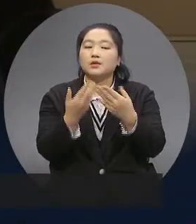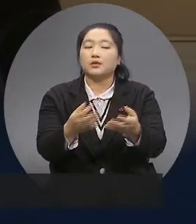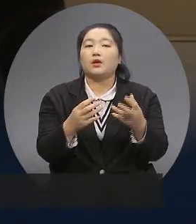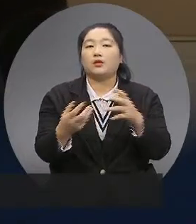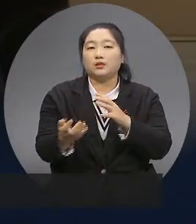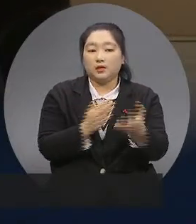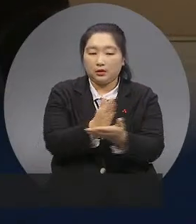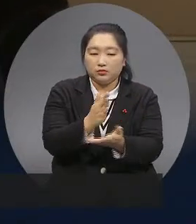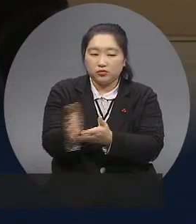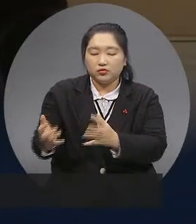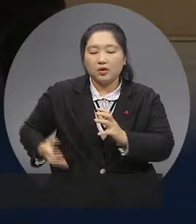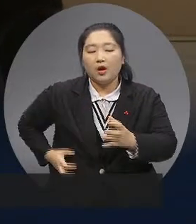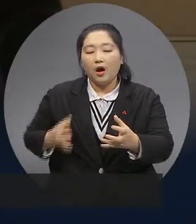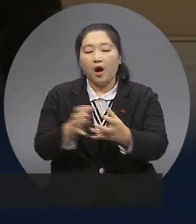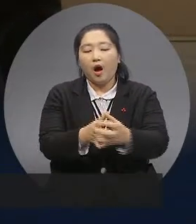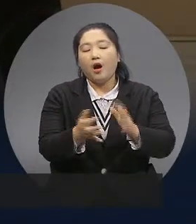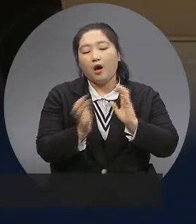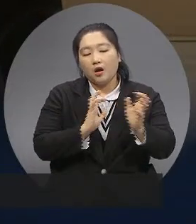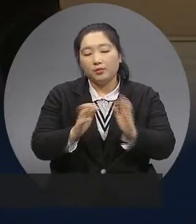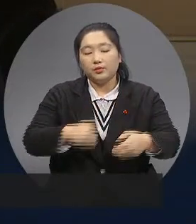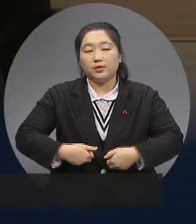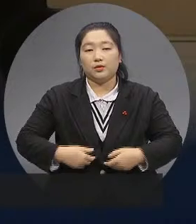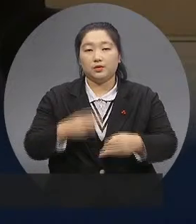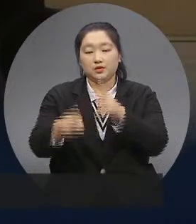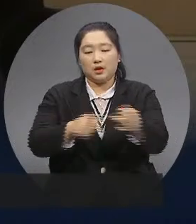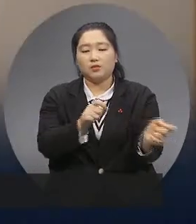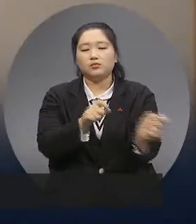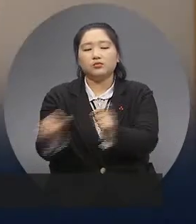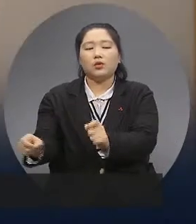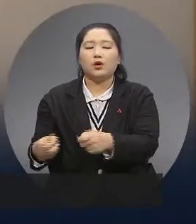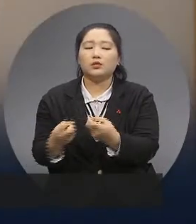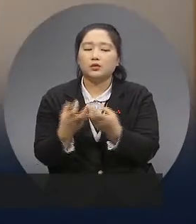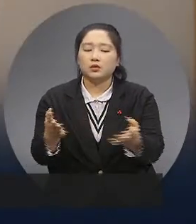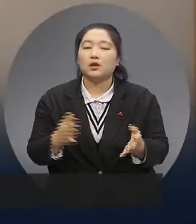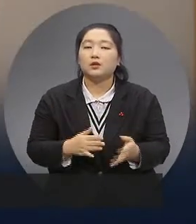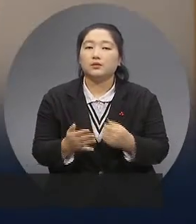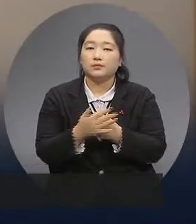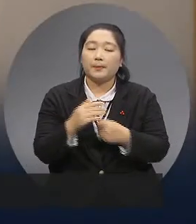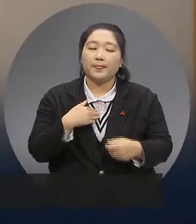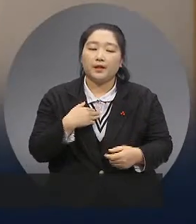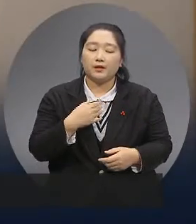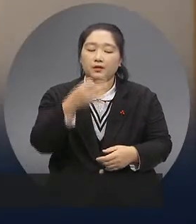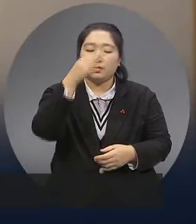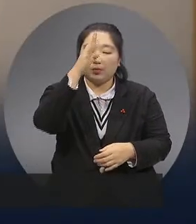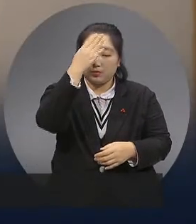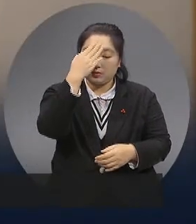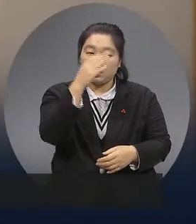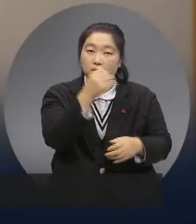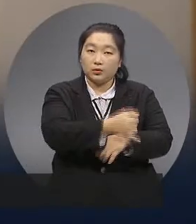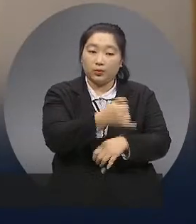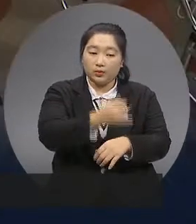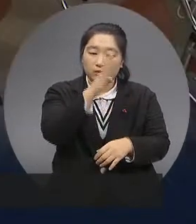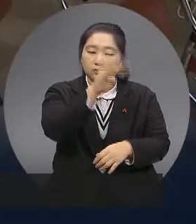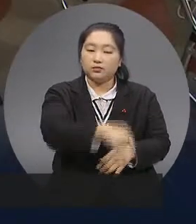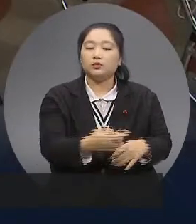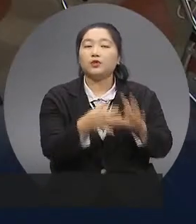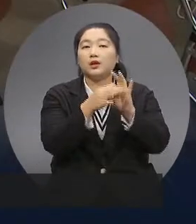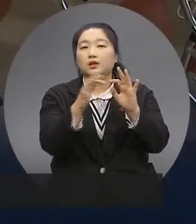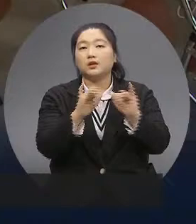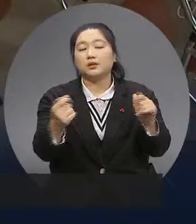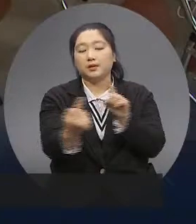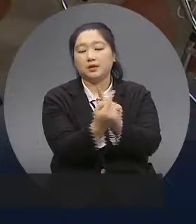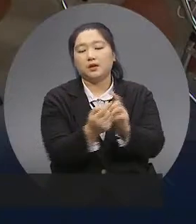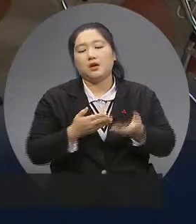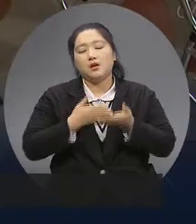필요하고 사업은 더 늦어질 수밖에 없습니다. 그래서 저희는 농림부 등 관계자를 계속 만나 건의를